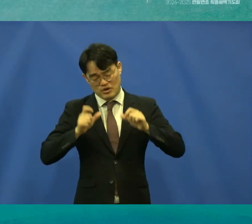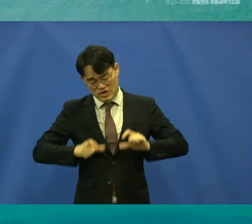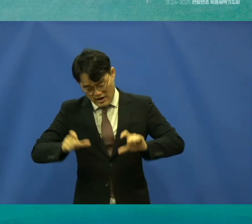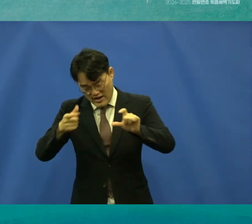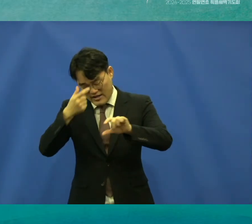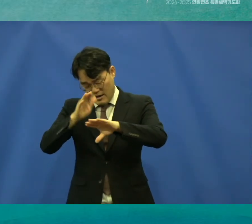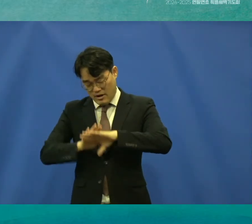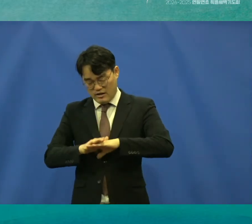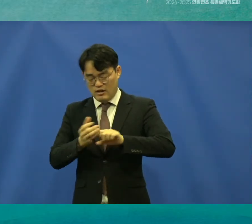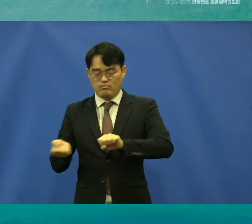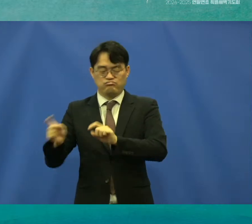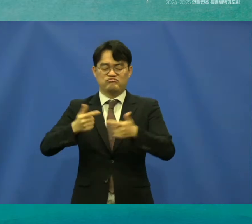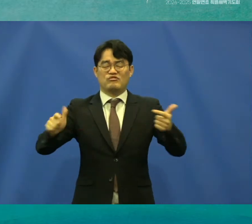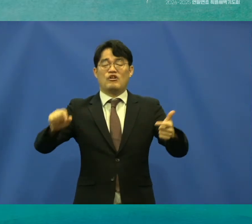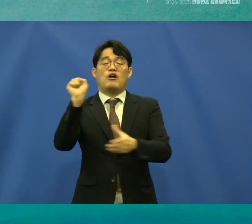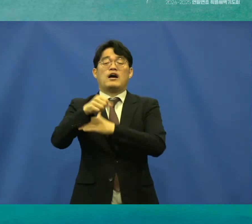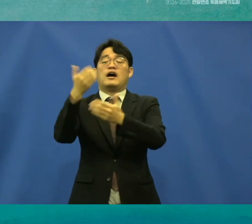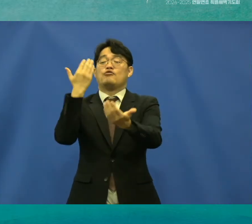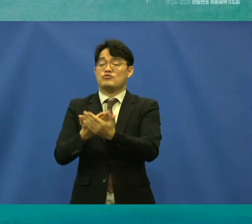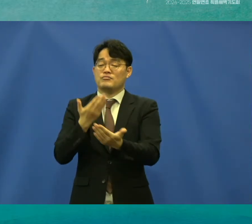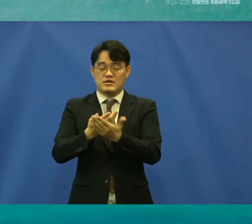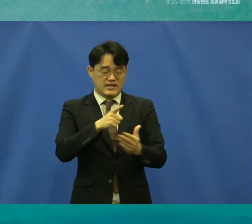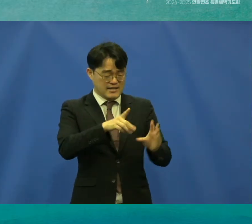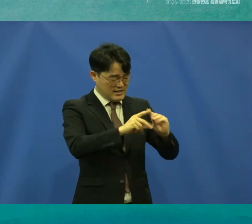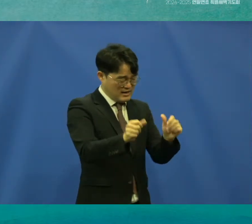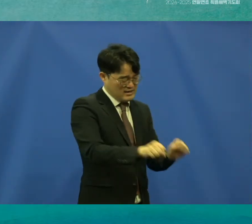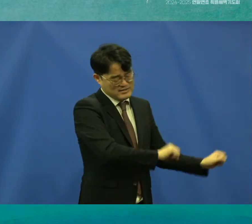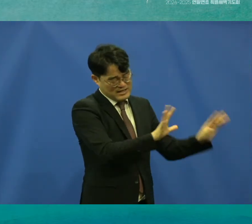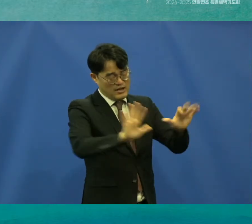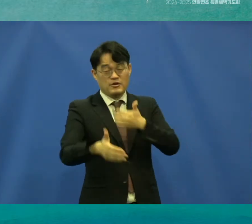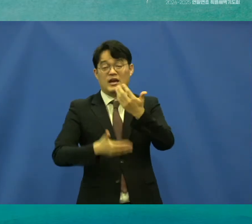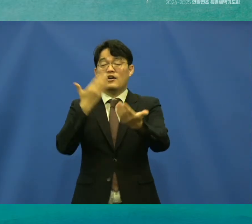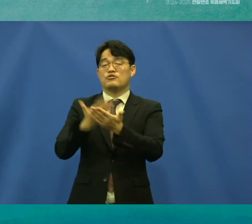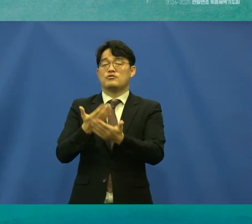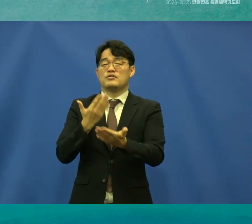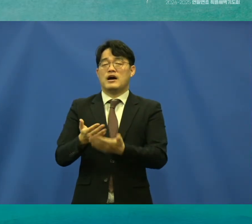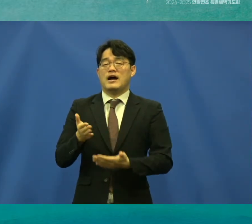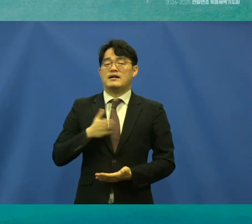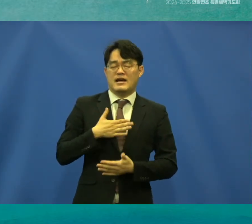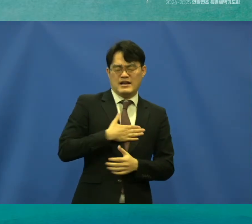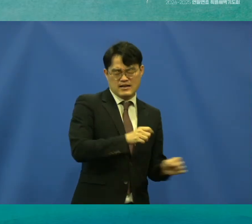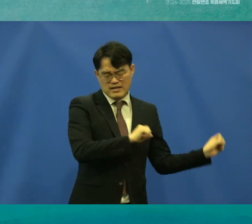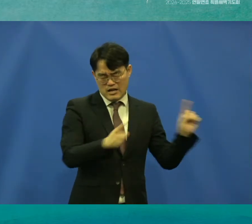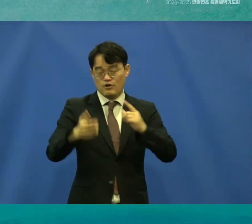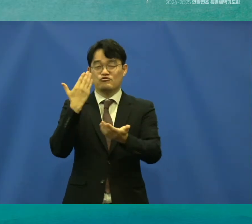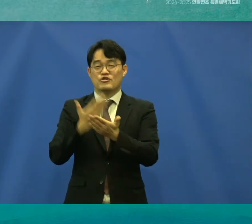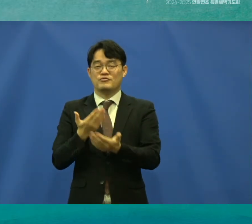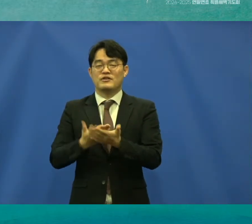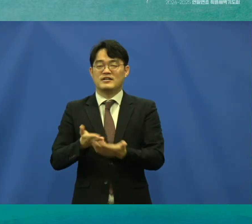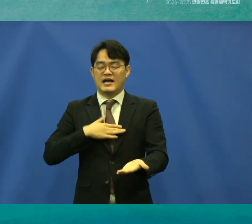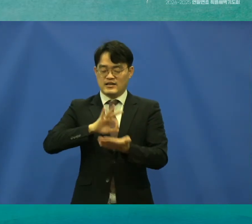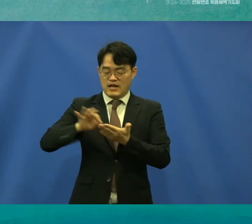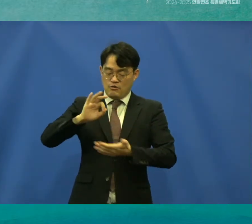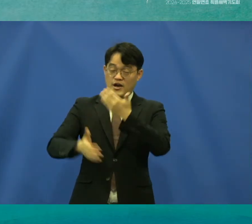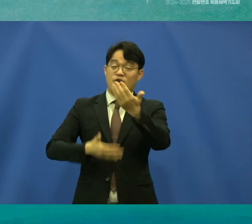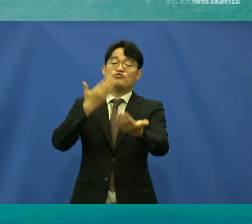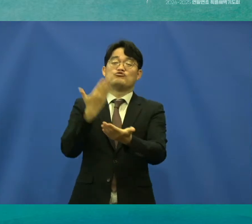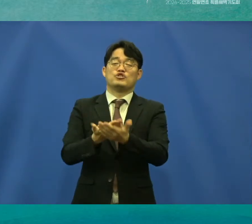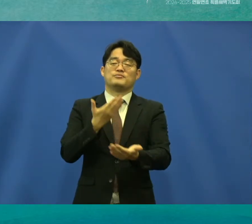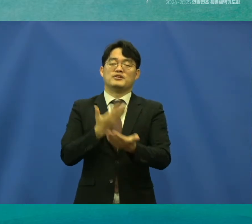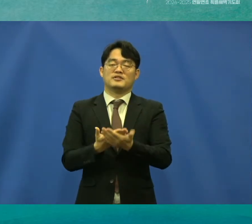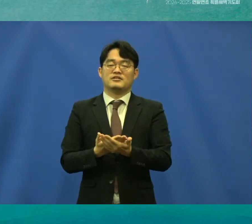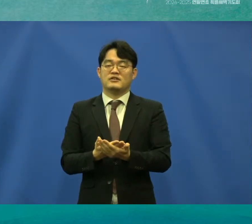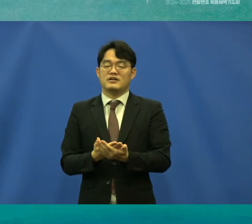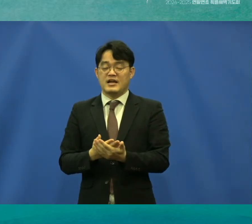주시옵소서. 이 땅을 살려내게 하여 주시옵소서. 나를 살려 주시옵소서. 나를 사용하여 주시옵소서.